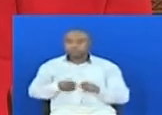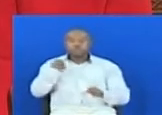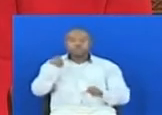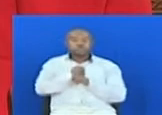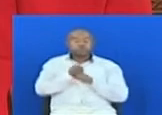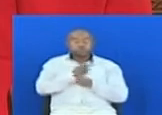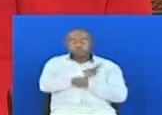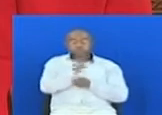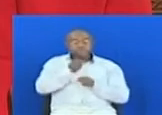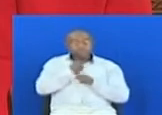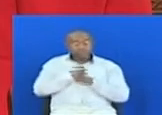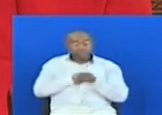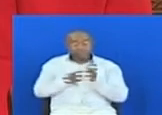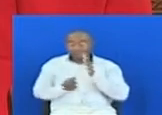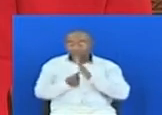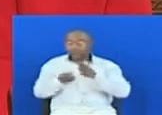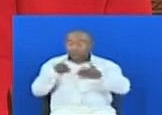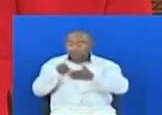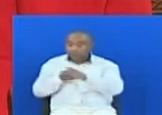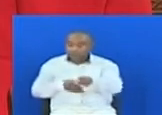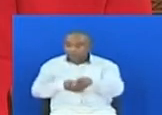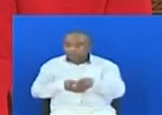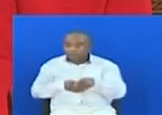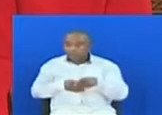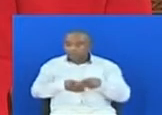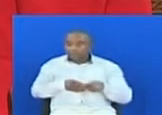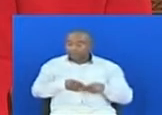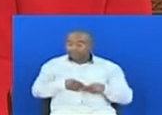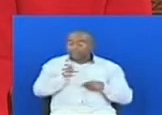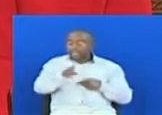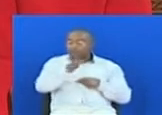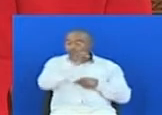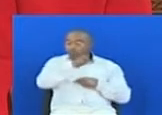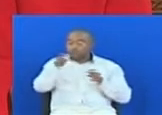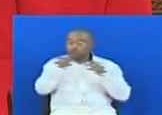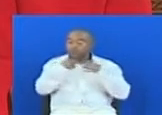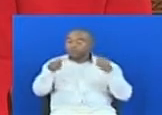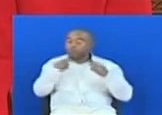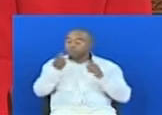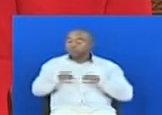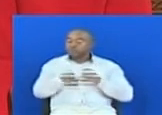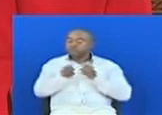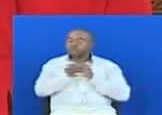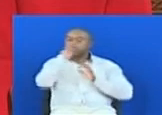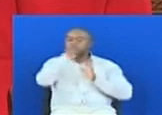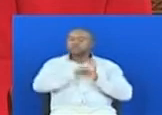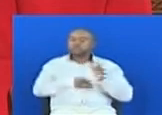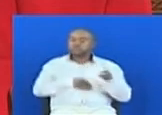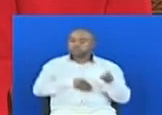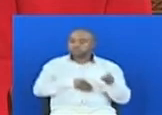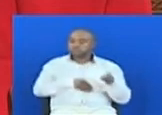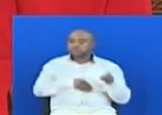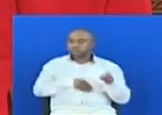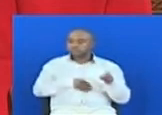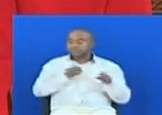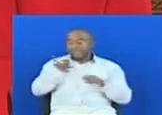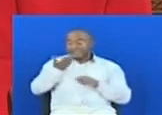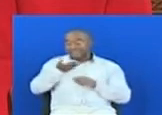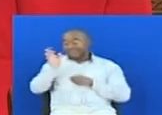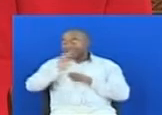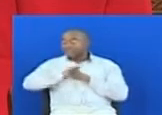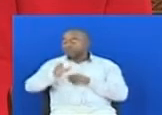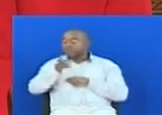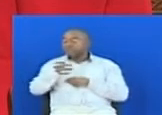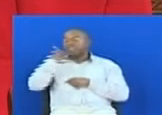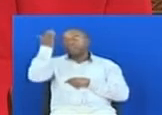budget isingepita hii, watu wangekuja kusema wapinzani kwamba tumevunja utaratibu. Serikali inatumia pesa